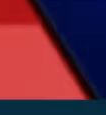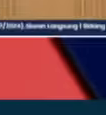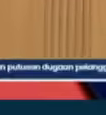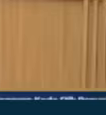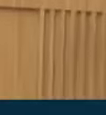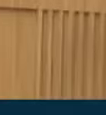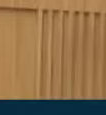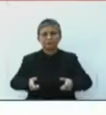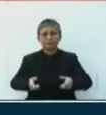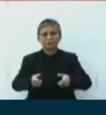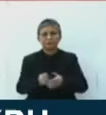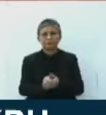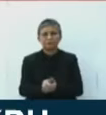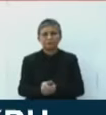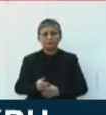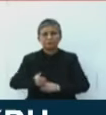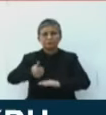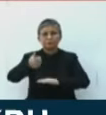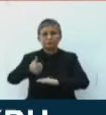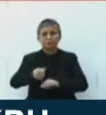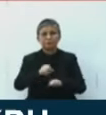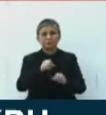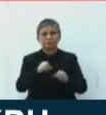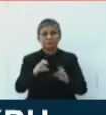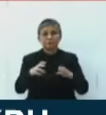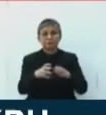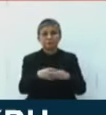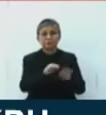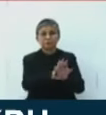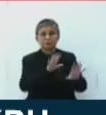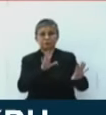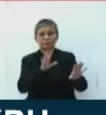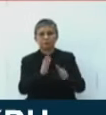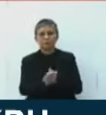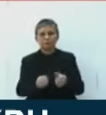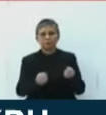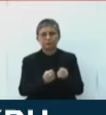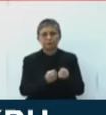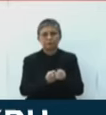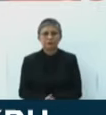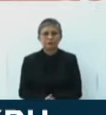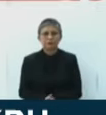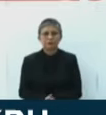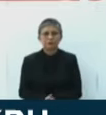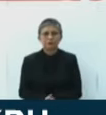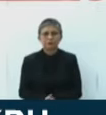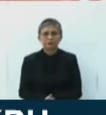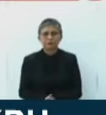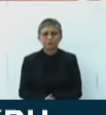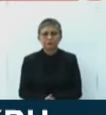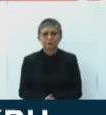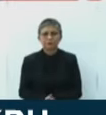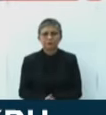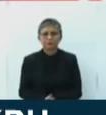menunjuk pelaksana Tugas atau PLT ketua KPU eh supaya tetap ada koordinasi yang dilakukan oleh ketua KPU